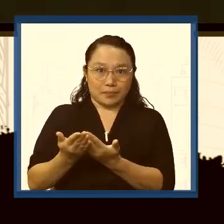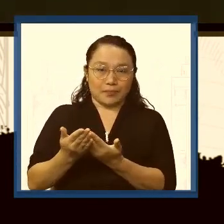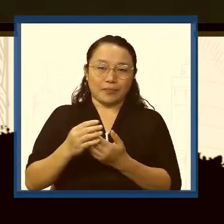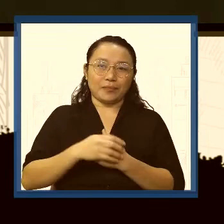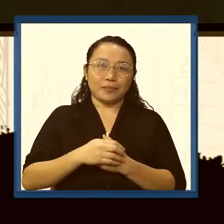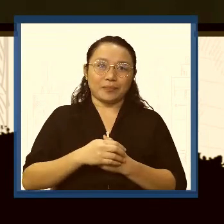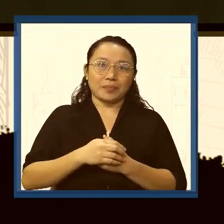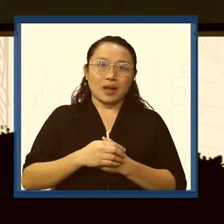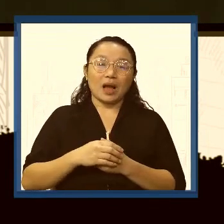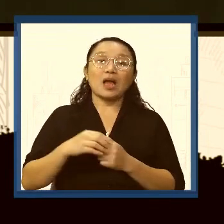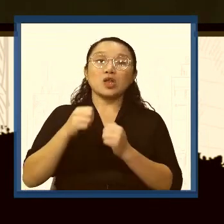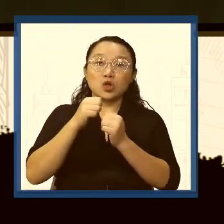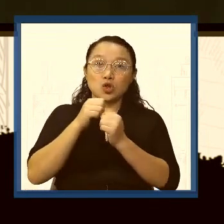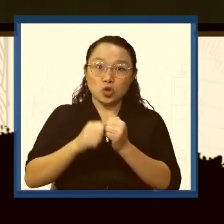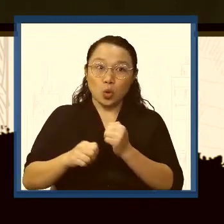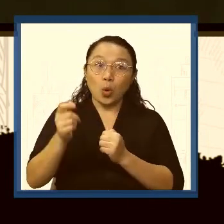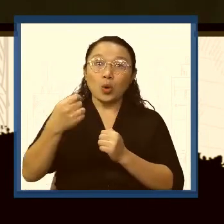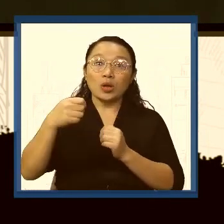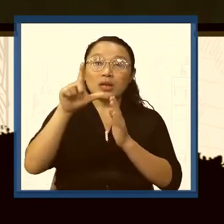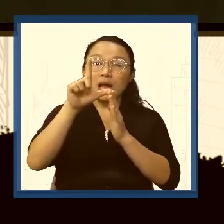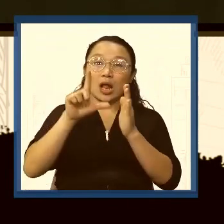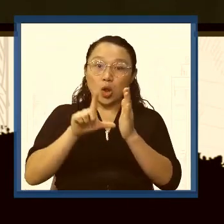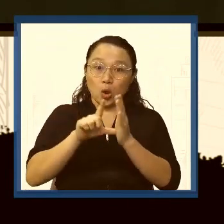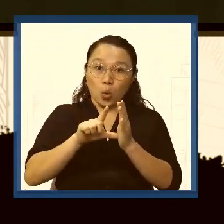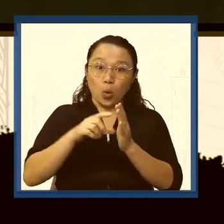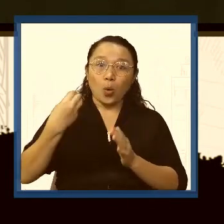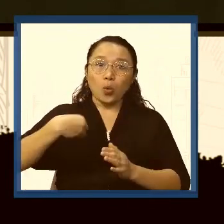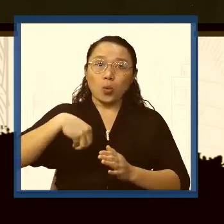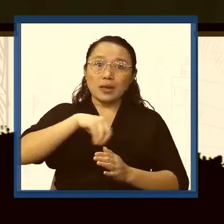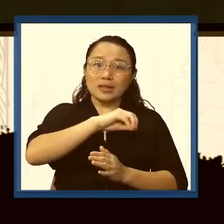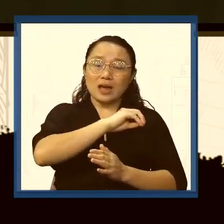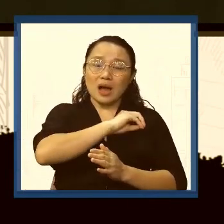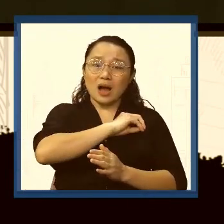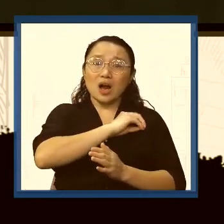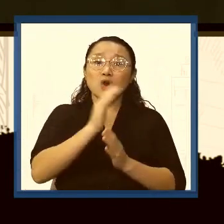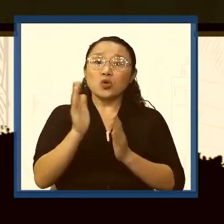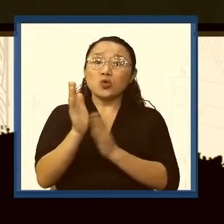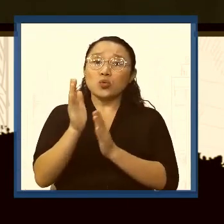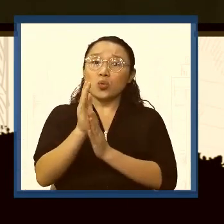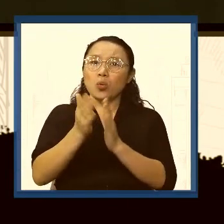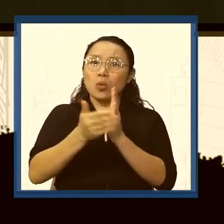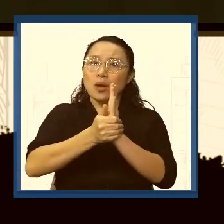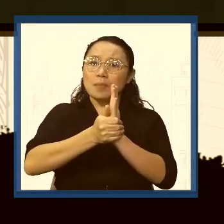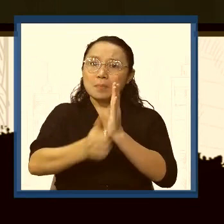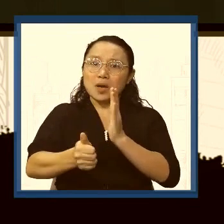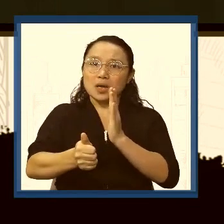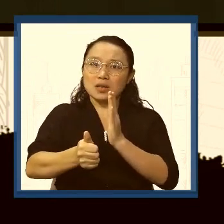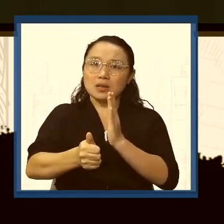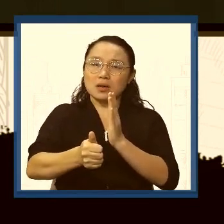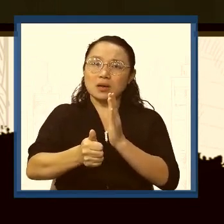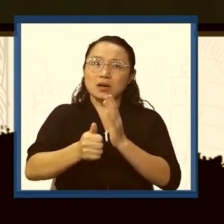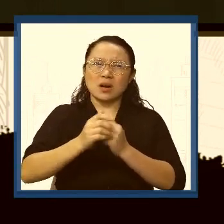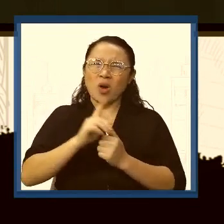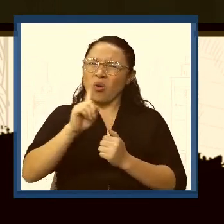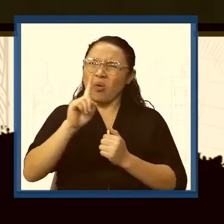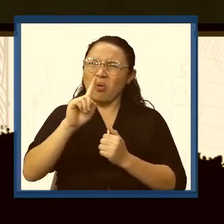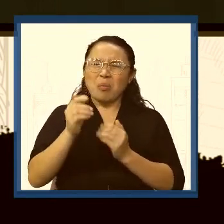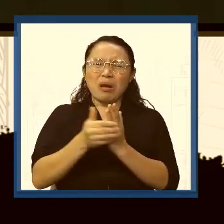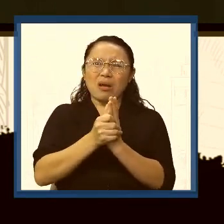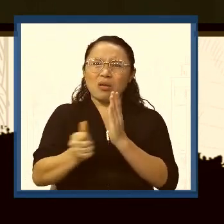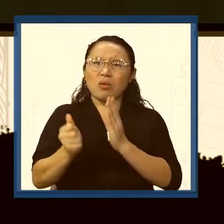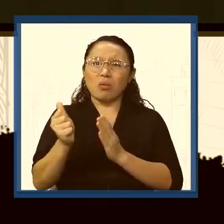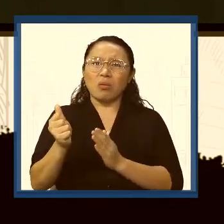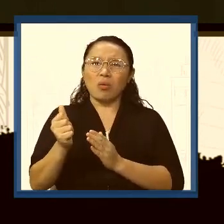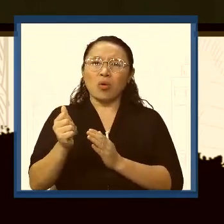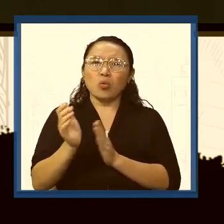makaisunan. Busa ang balaod mao kini ang gitawag schoolmaster. Unsa man ang schoolmaster?